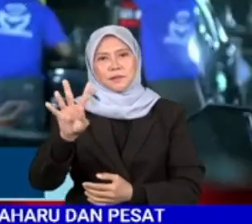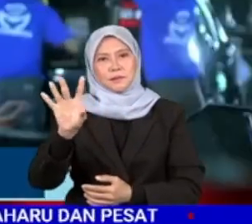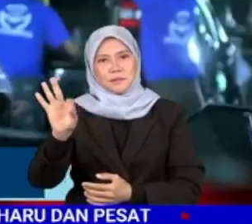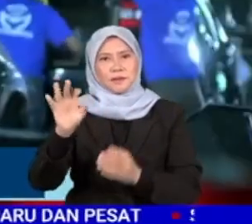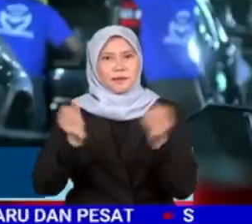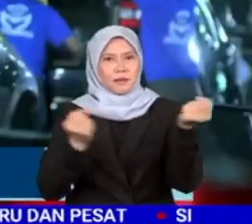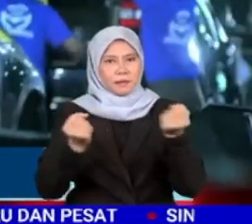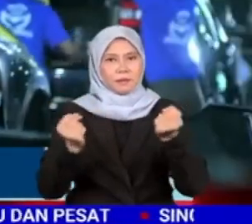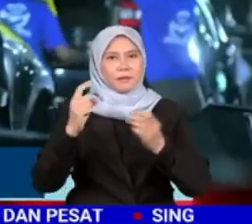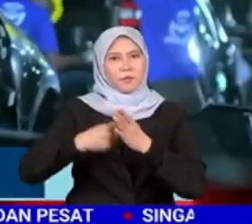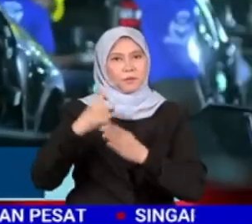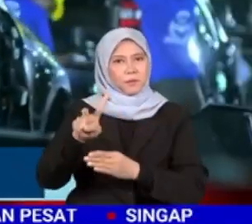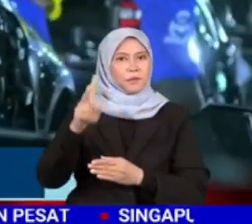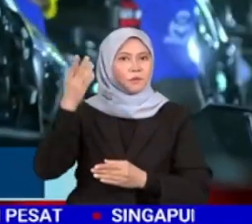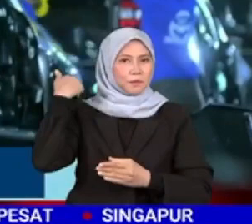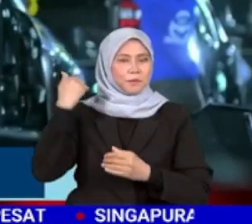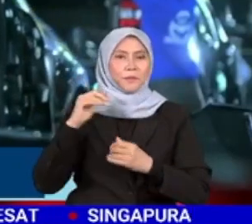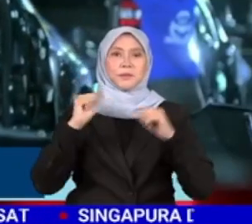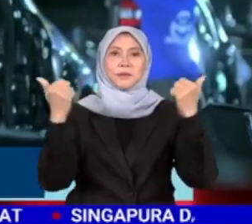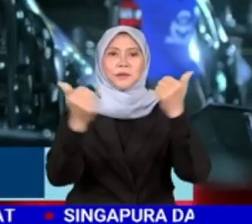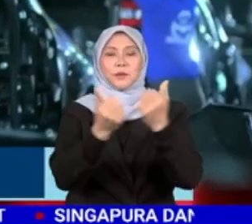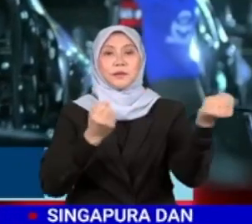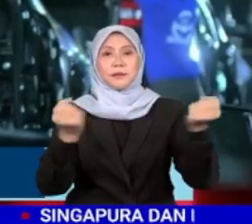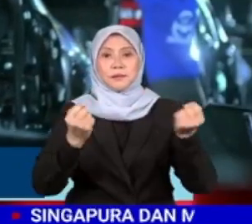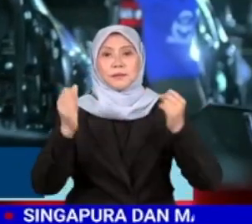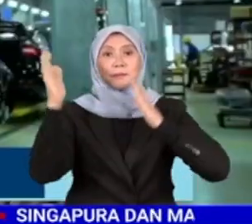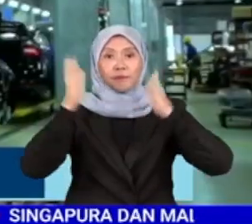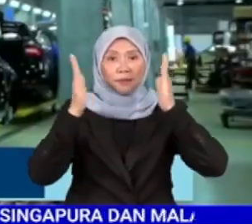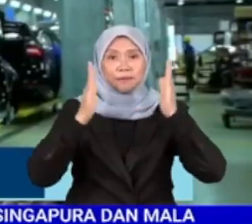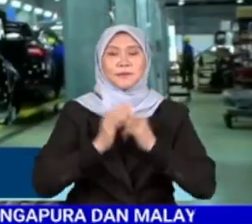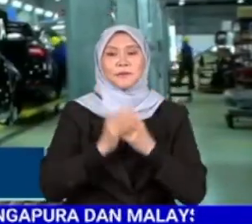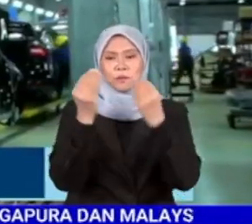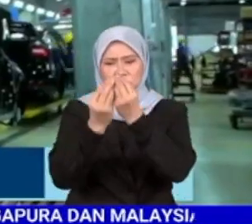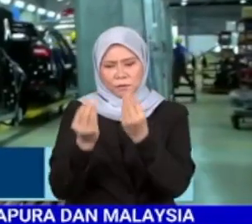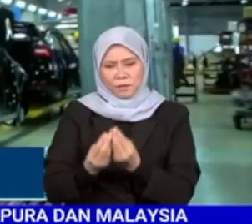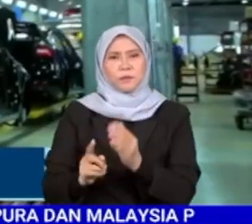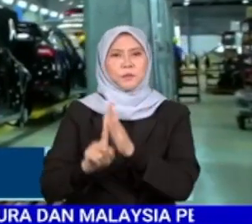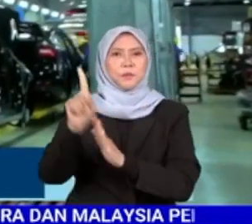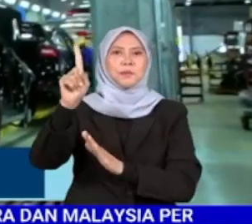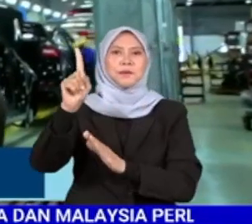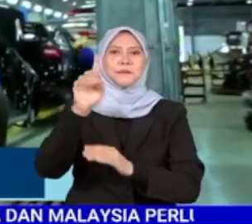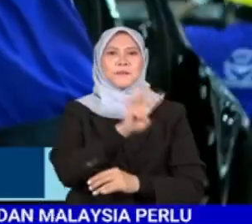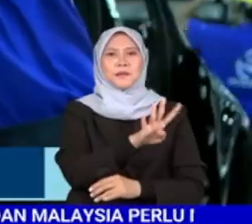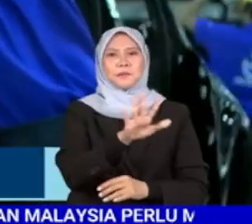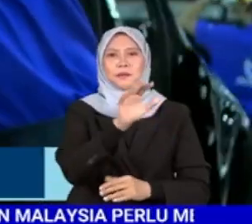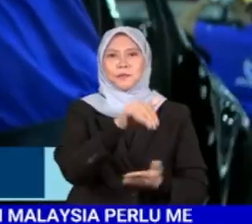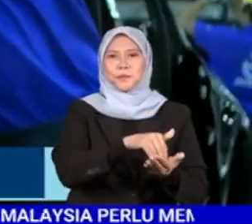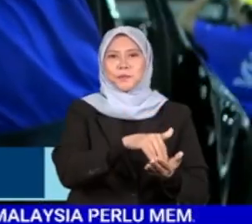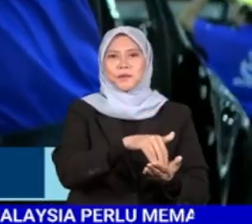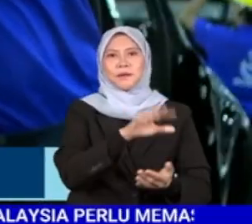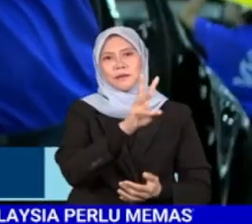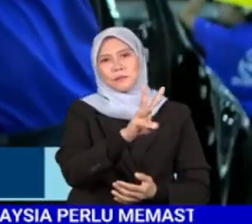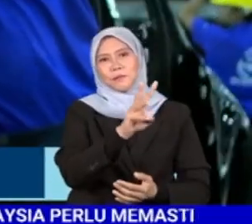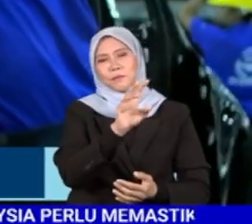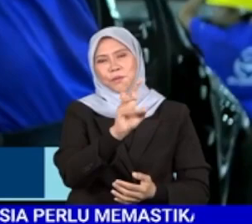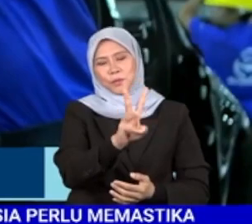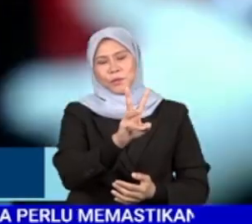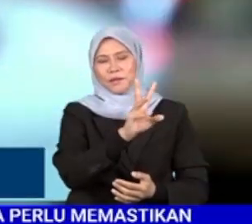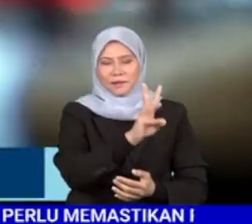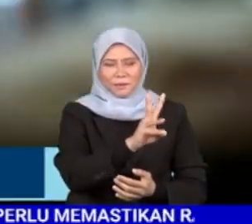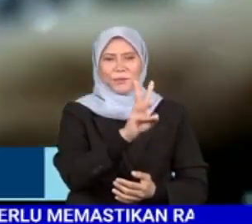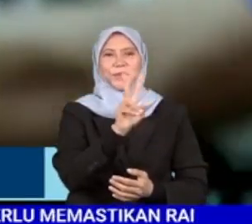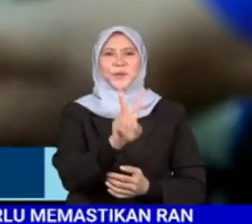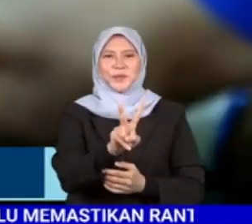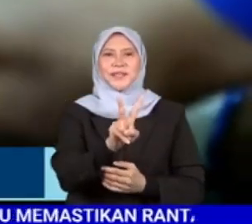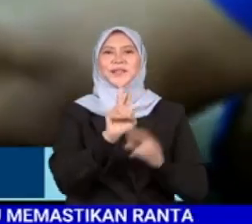62,649 unit Februari lalu. Menurut Persatuan Automotif Malaysia, jumlah itu lebih tinggi berbanding 45,062 unit pada